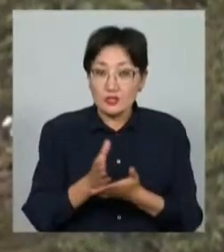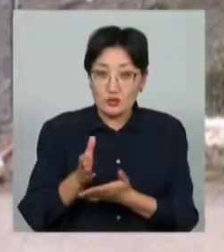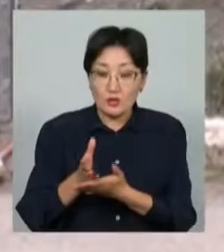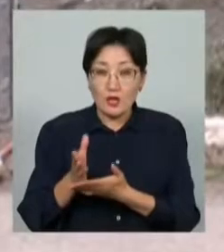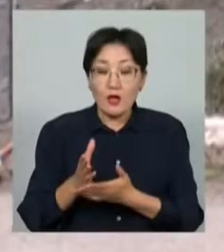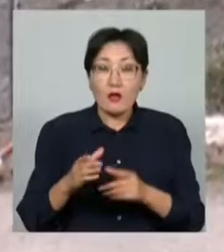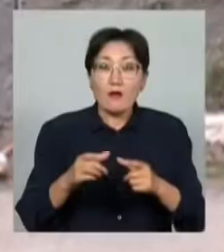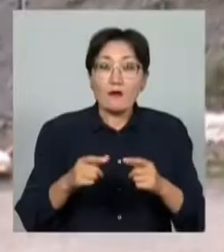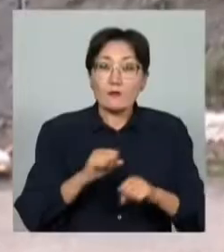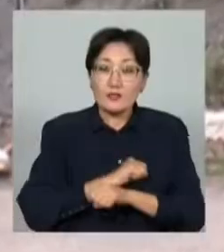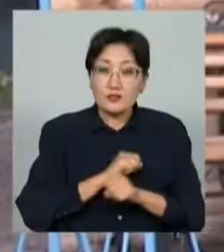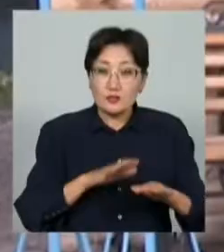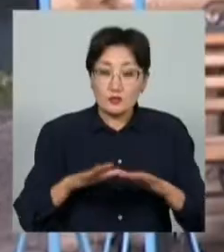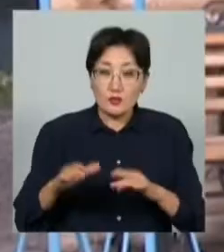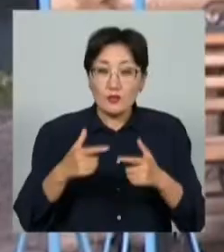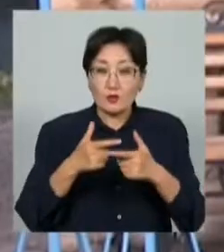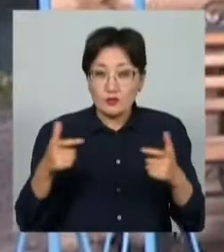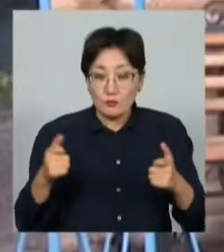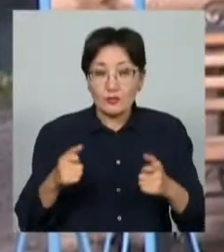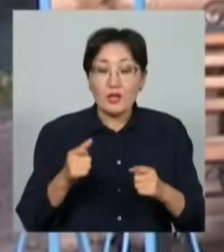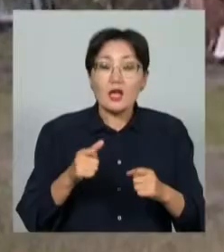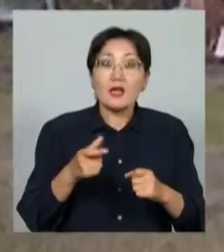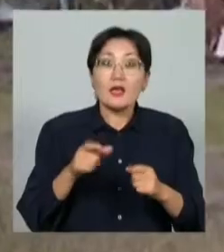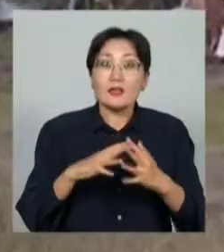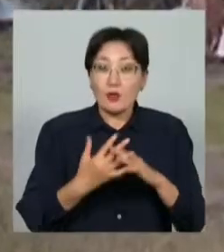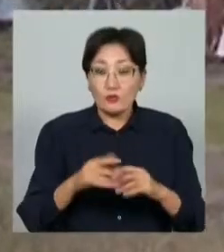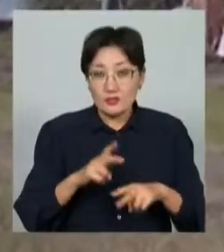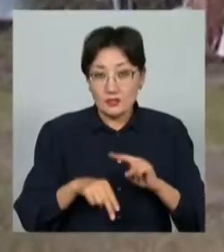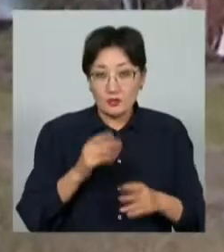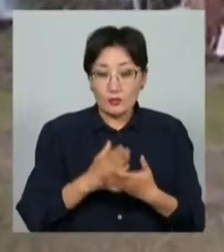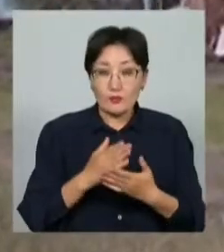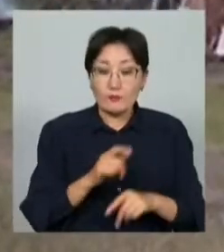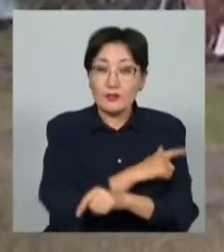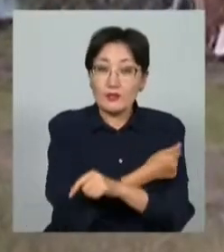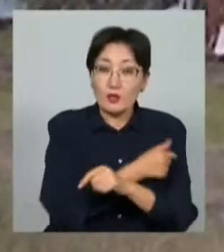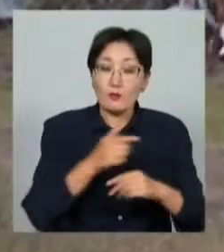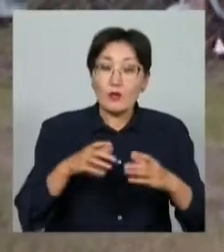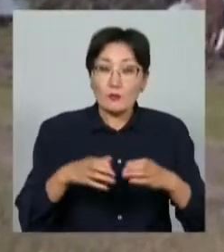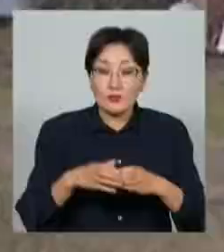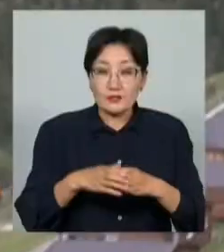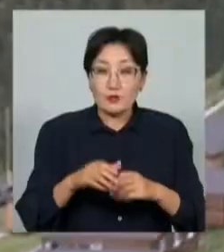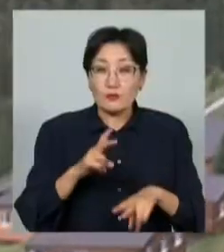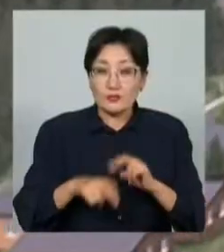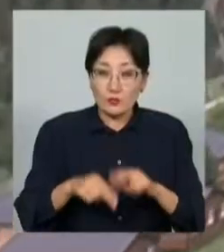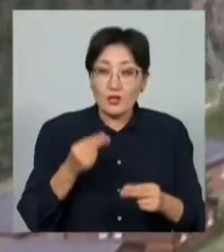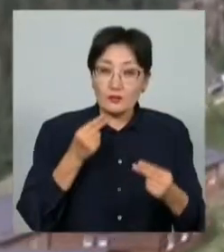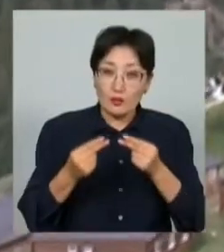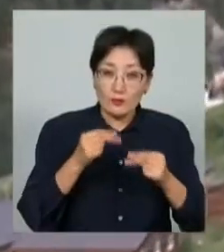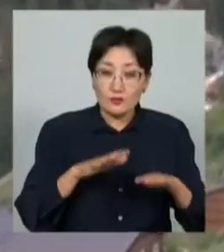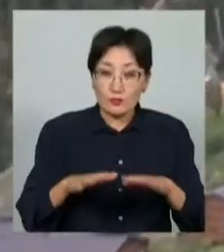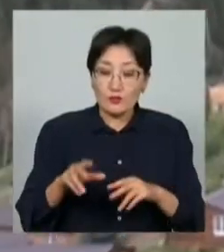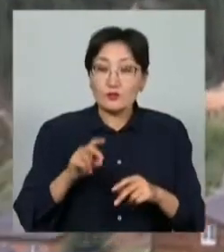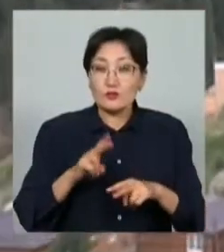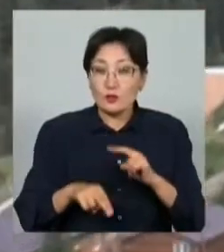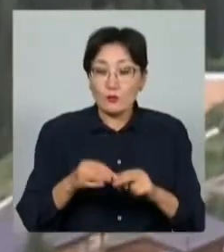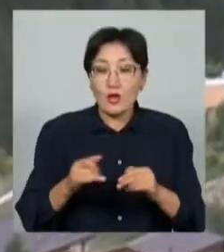мен визит орталықтар, эко-қонақ үйлер мен этноауылдар салынып жатыр. Сондай-ақ медпункт құрылысына кемпинг, глэмпинг, тамақтану пунктін орнату